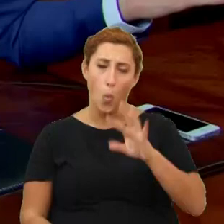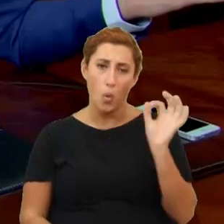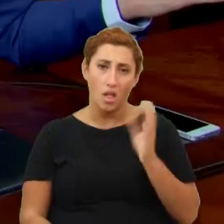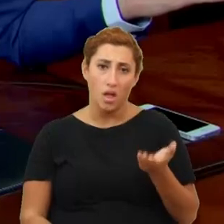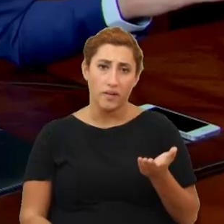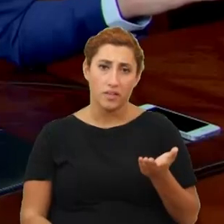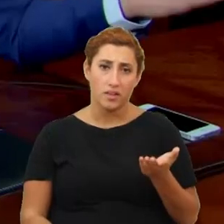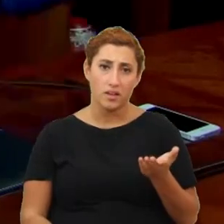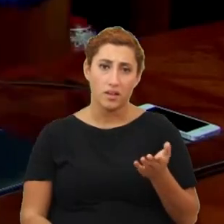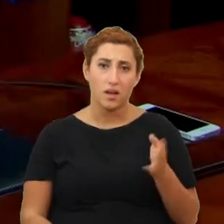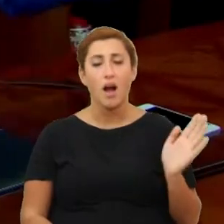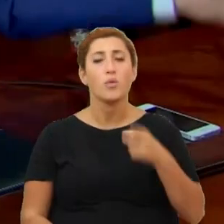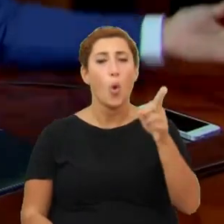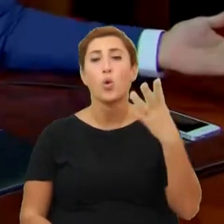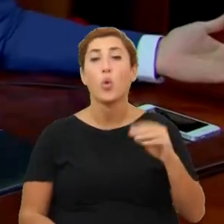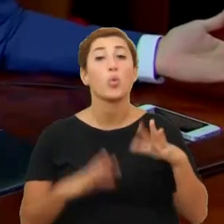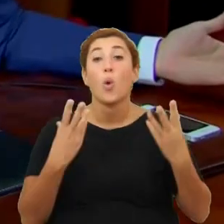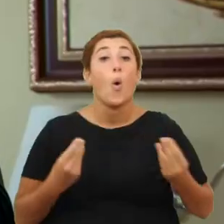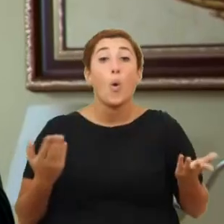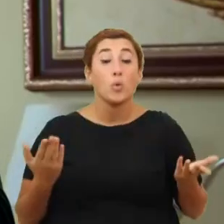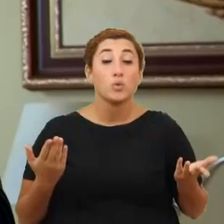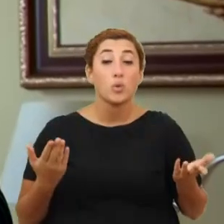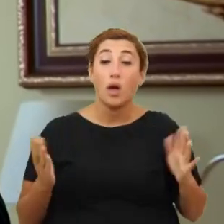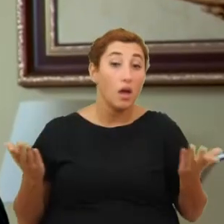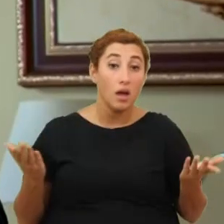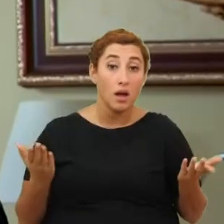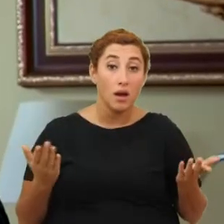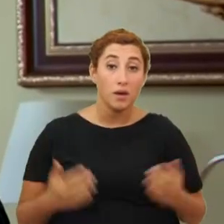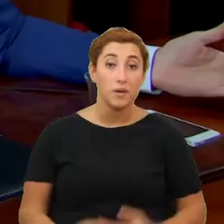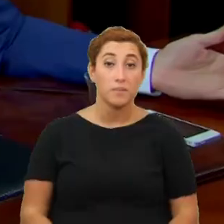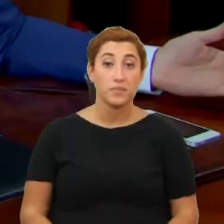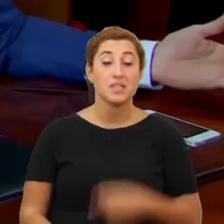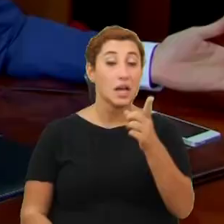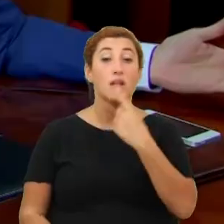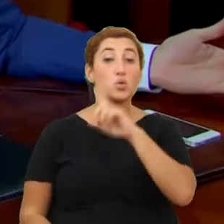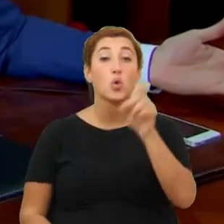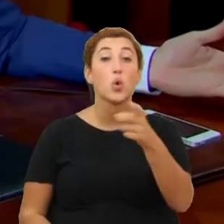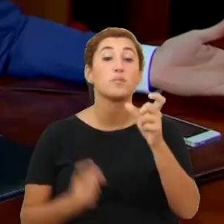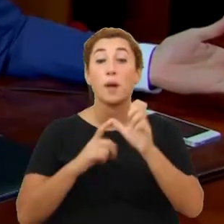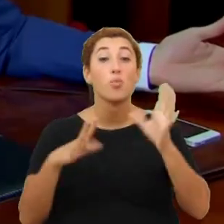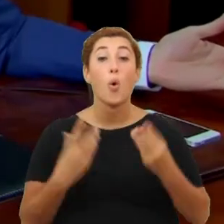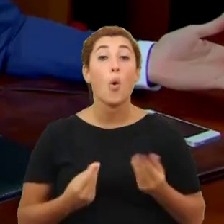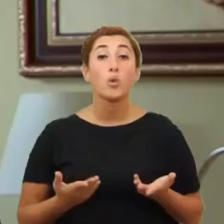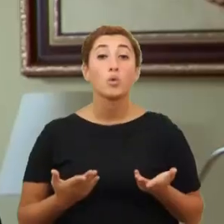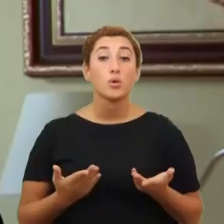Öyleydim. Hayır, öyleydim de ne oldu? Ha? Sana soruyorum Sarp, ne